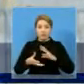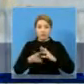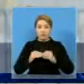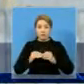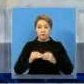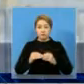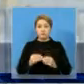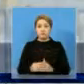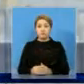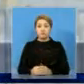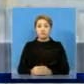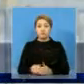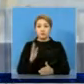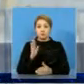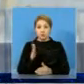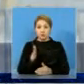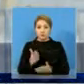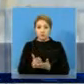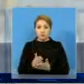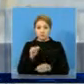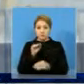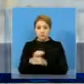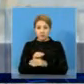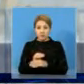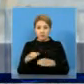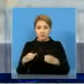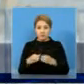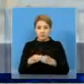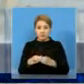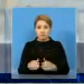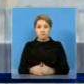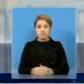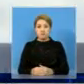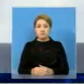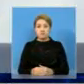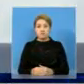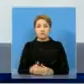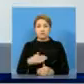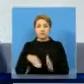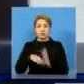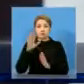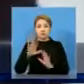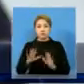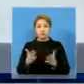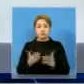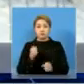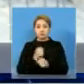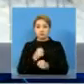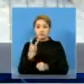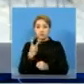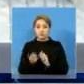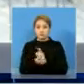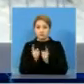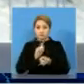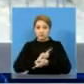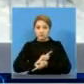которого будут определены дополнительные подрядные организации. И для улучшения ситуации работаем в 2 смены, то